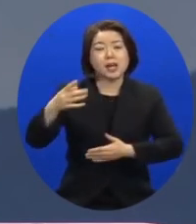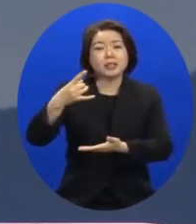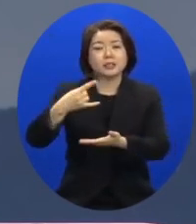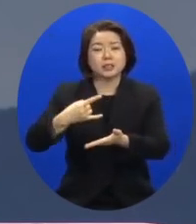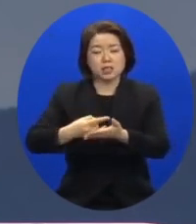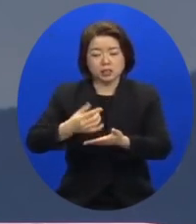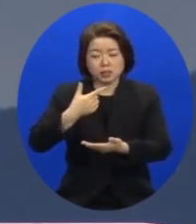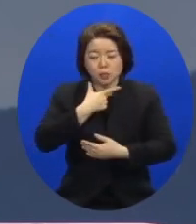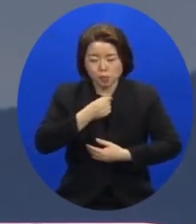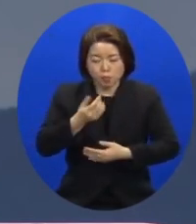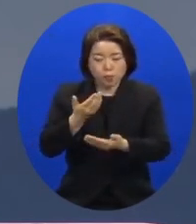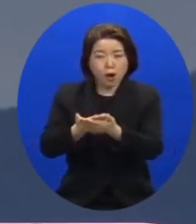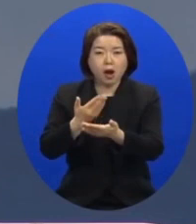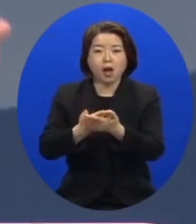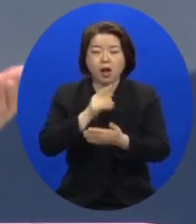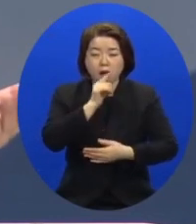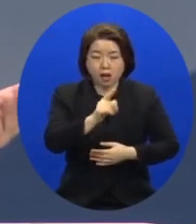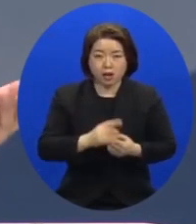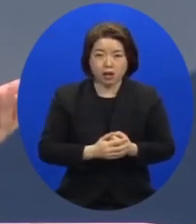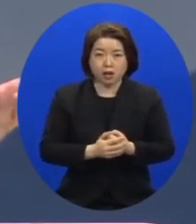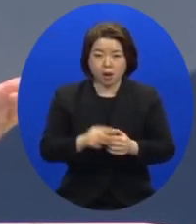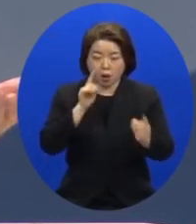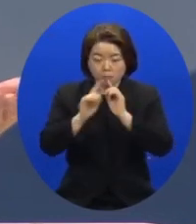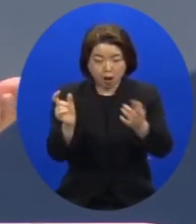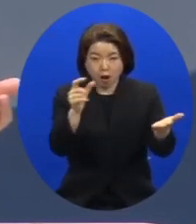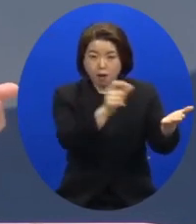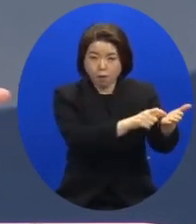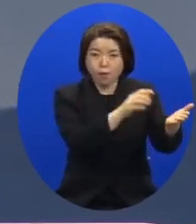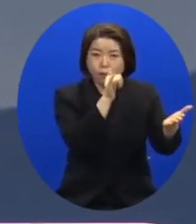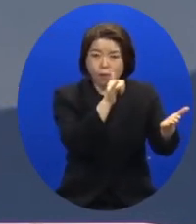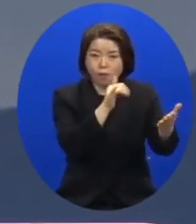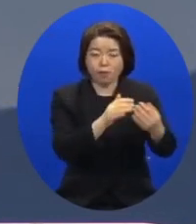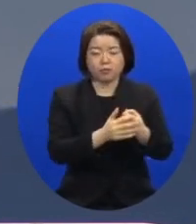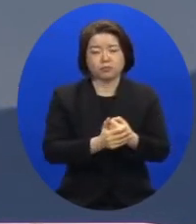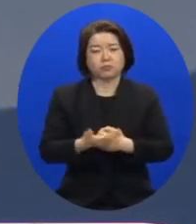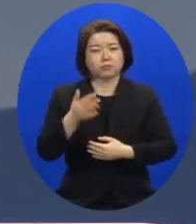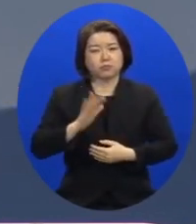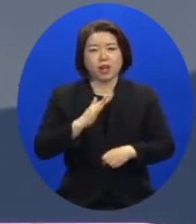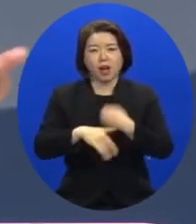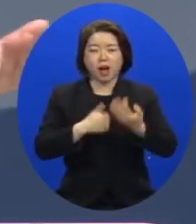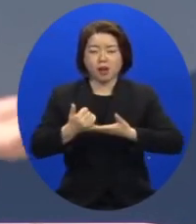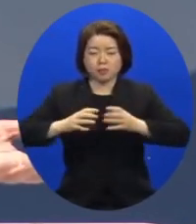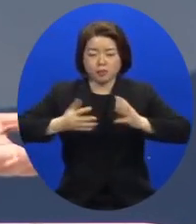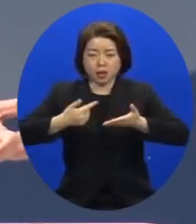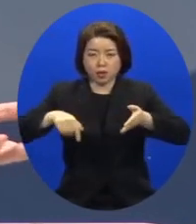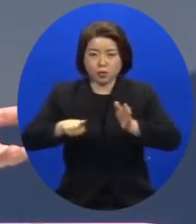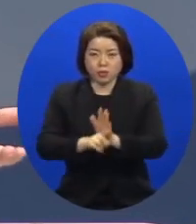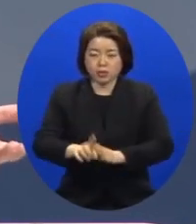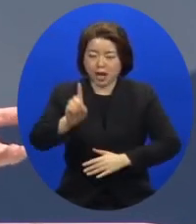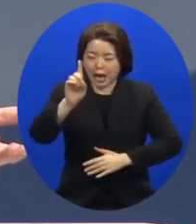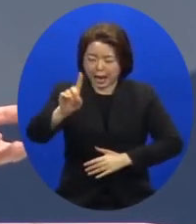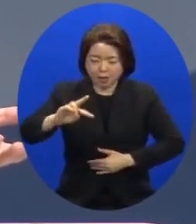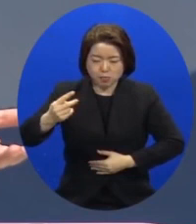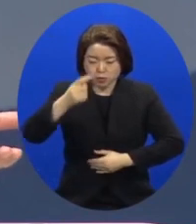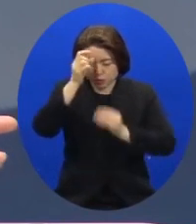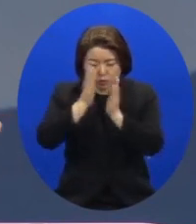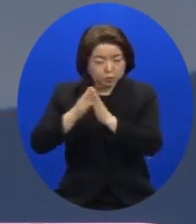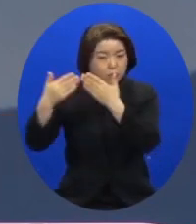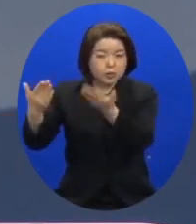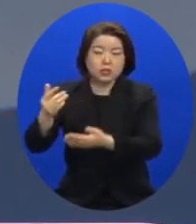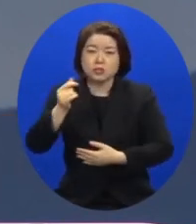구하라 어 그렇게 말씀하셨는데 하나님의 나라 위해서는 한번 제대로 끼도 못